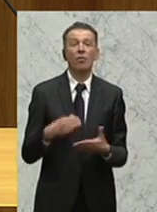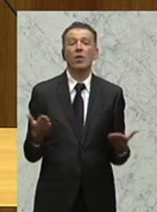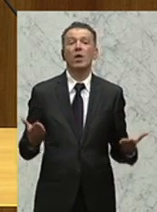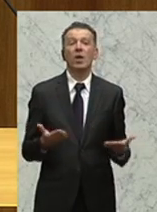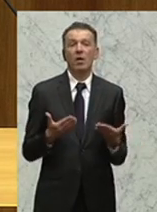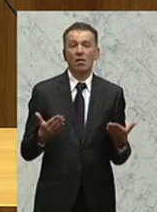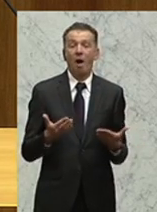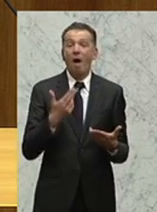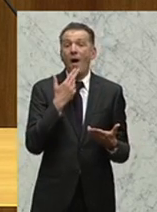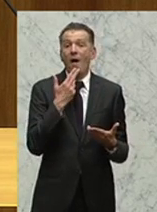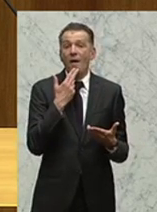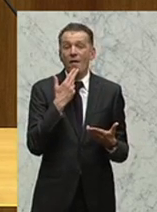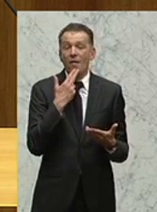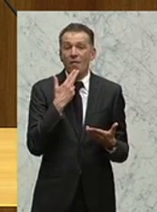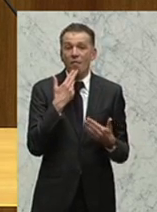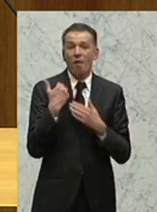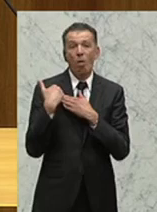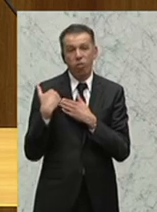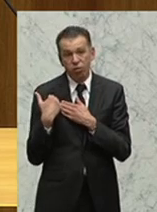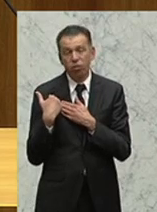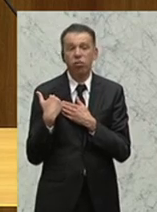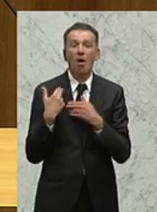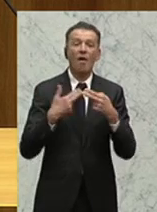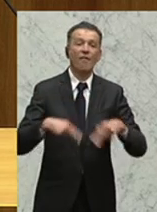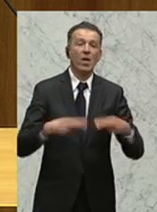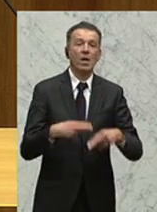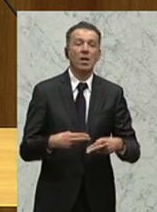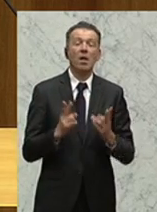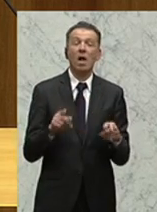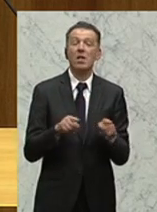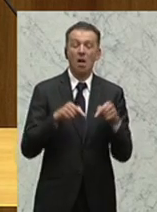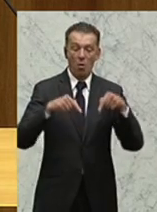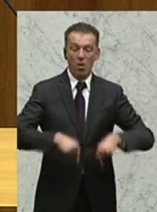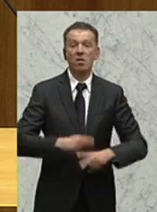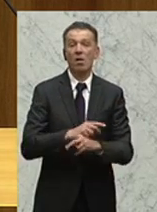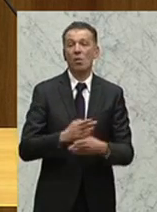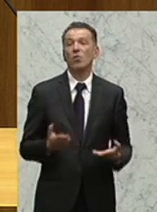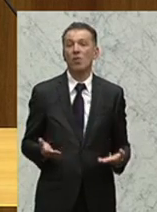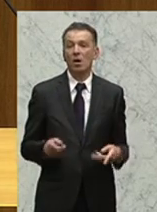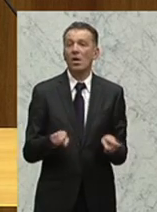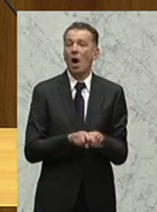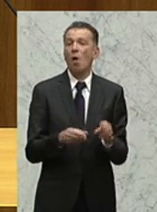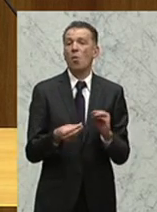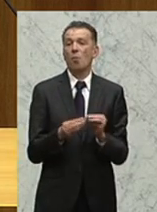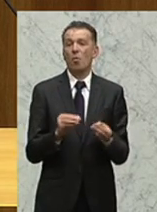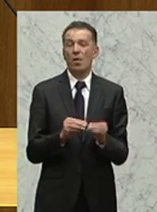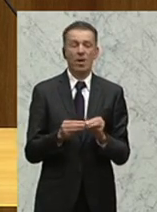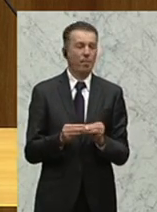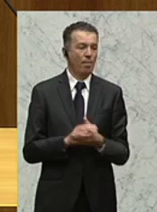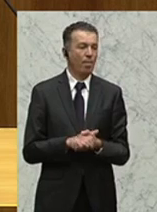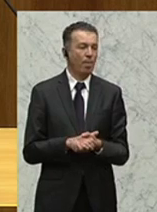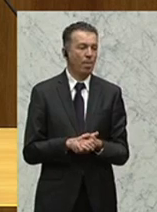den Rücken der Wirten ausgetragen worden. Ja, und das kann hier in Österreich bei uns auch passieren. Weiters ist ein Problem, was mit